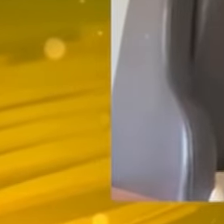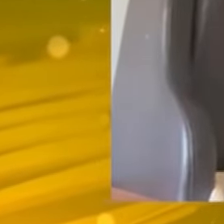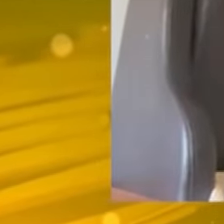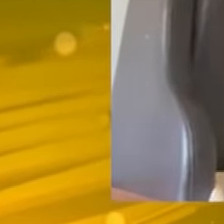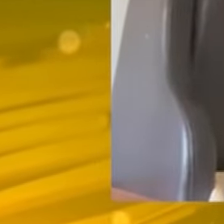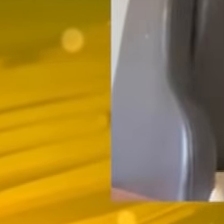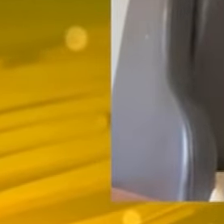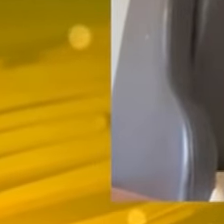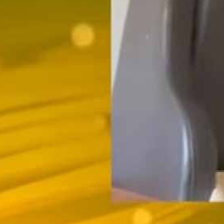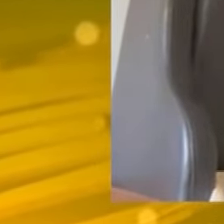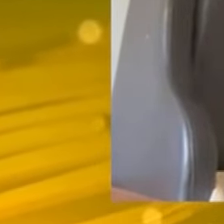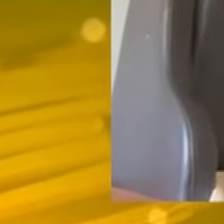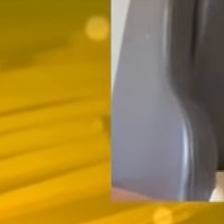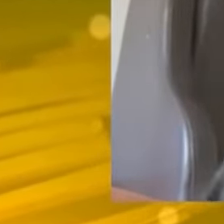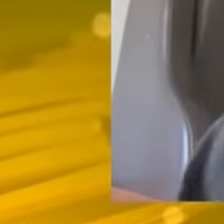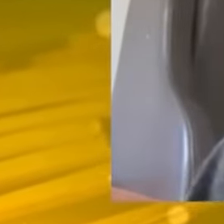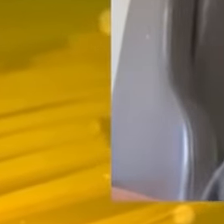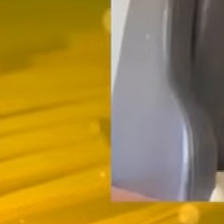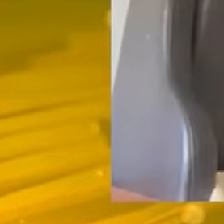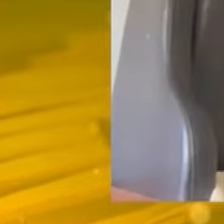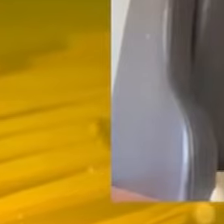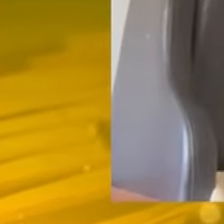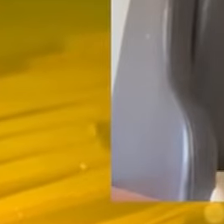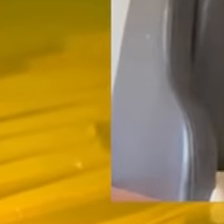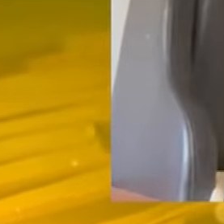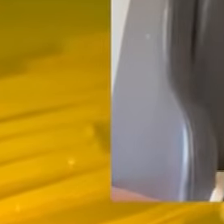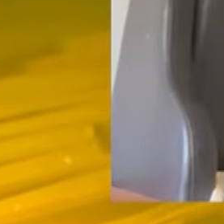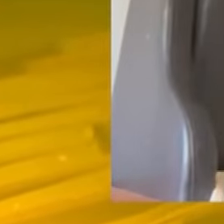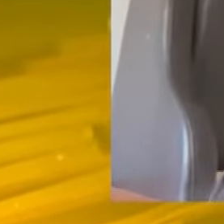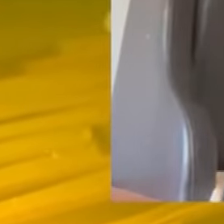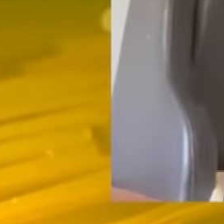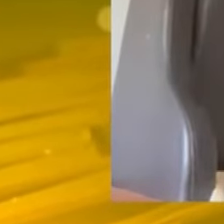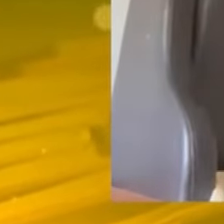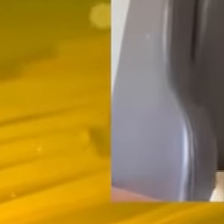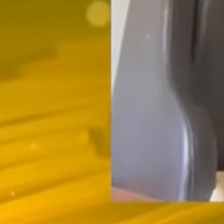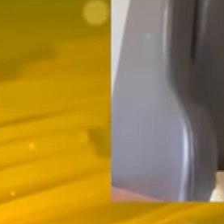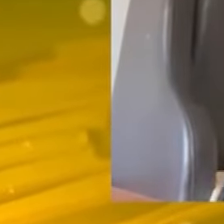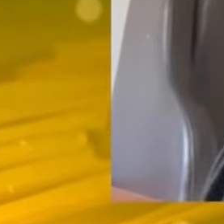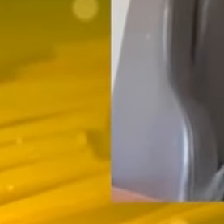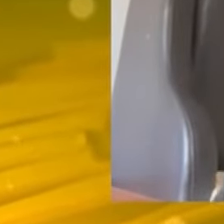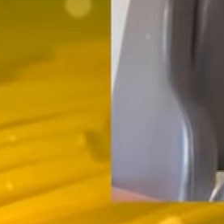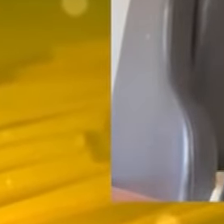المتحدة الأمريكية. سؤالي عن موضوع في القرآن الكريم،